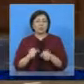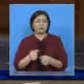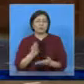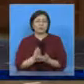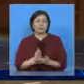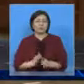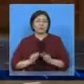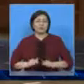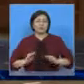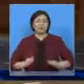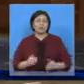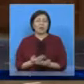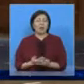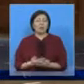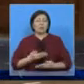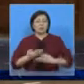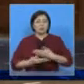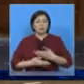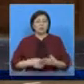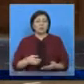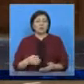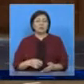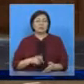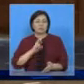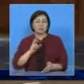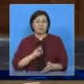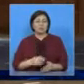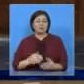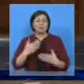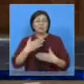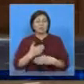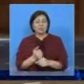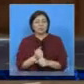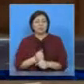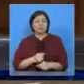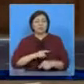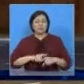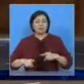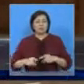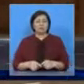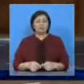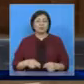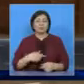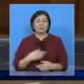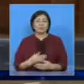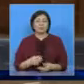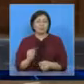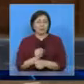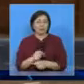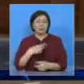находиться и дети. Перед пешеходным переходом заранее снижать скорость и всегда уступать пешеходам. Если водитель